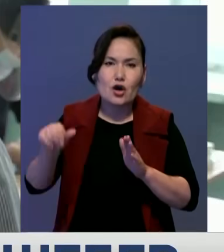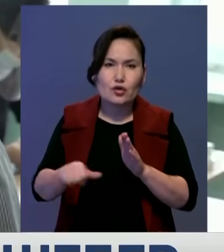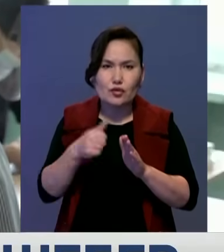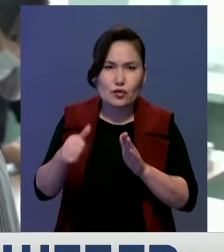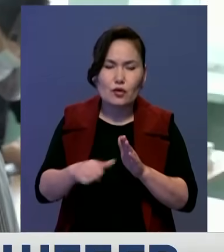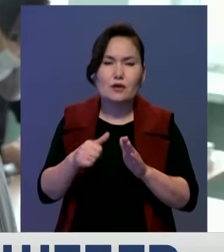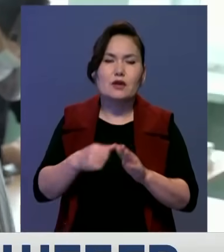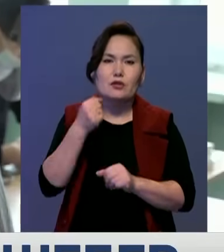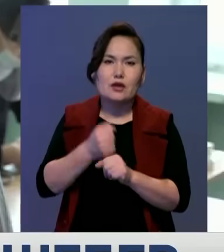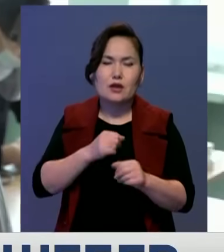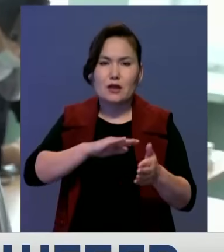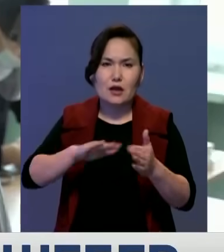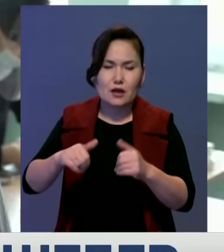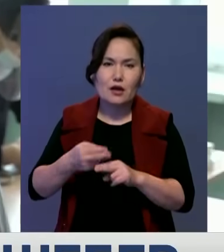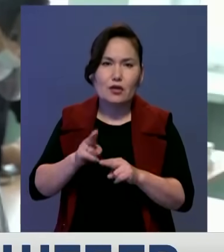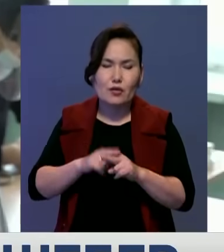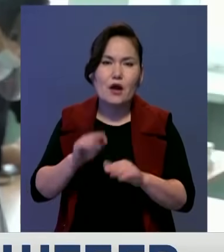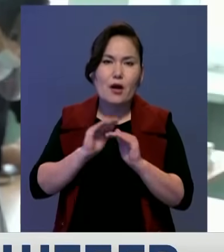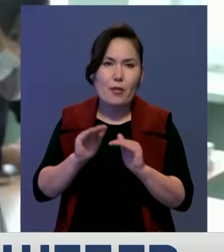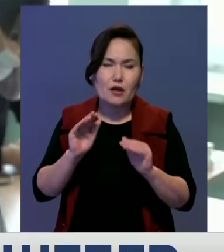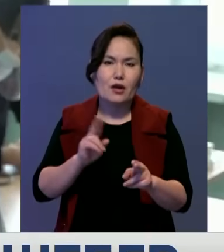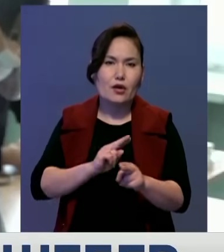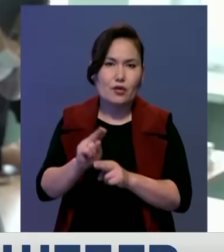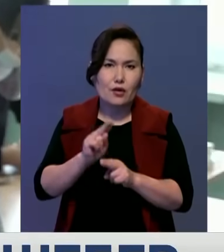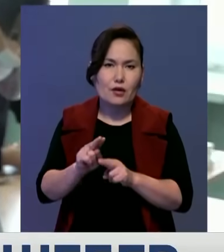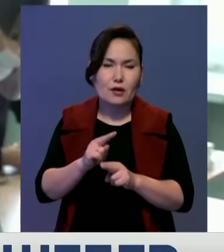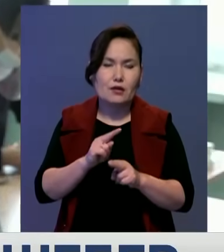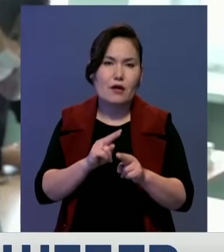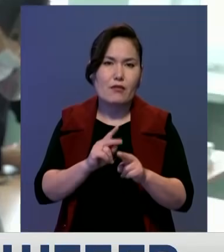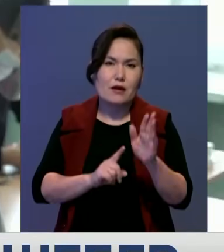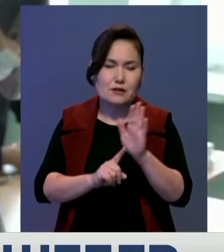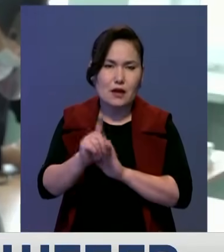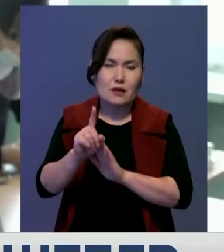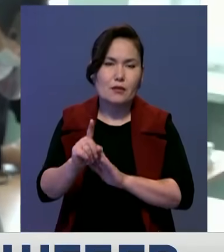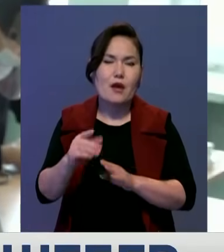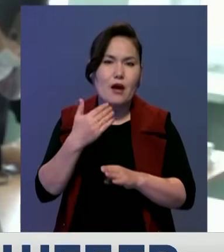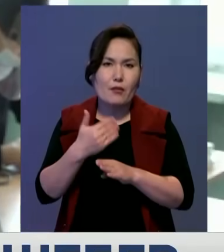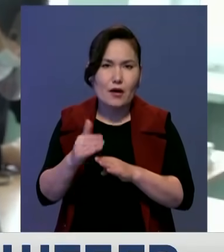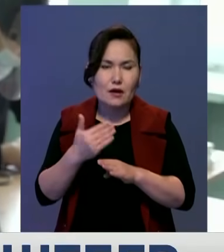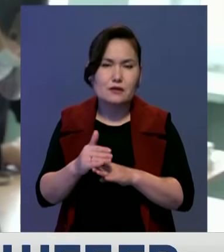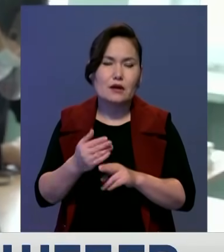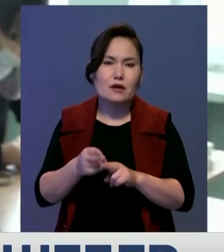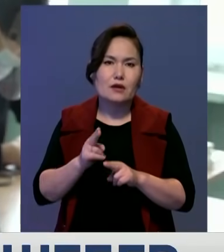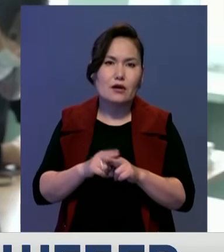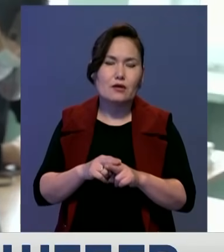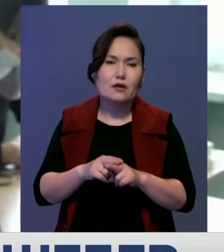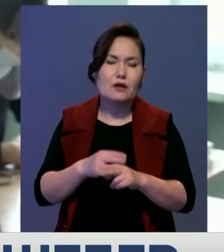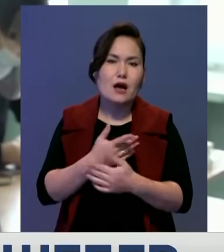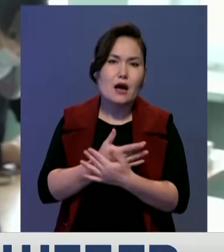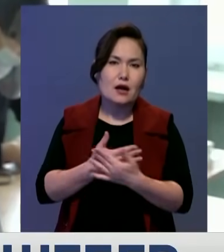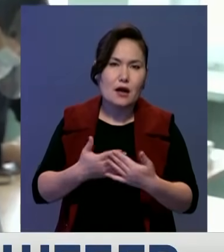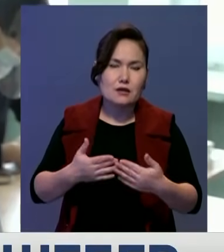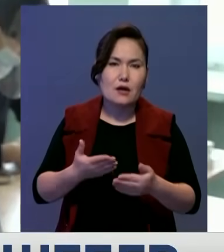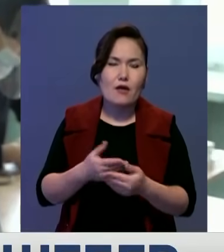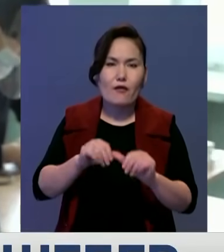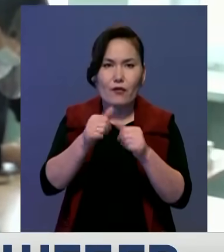тұрғаннан кейін жұмысым қолым жүріп тұрды, сосын барып балаларды көрсете бастадым ақырын-ақырын. Кішкентай алқас деп өздеріне. Содан